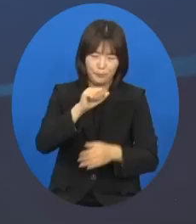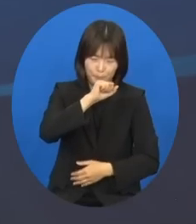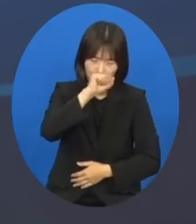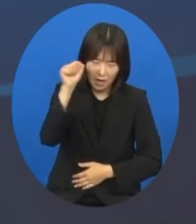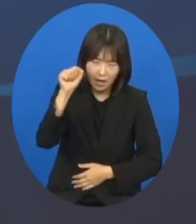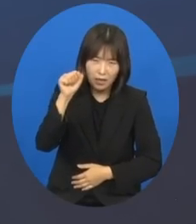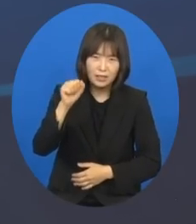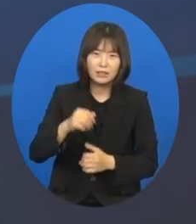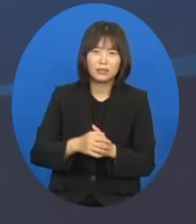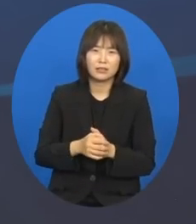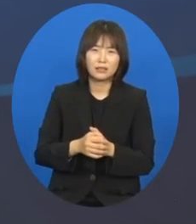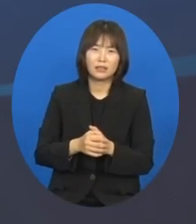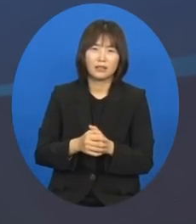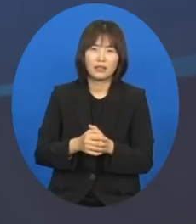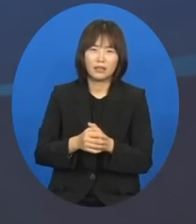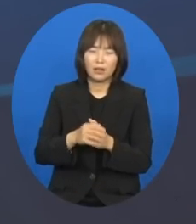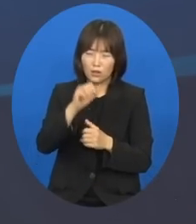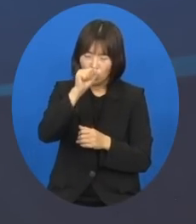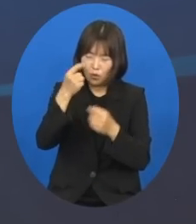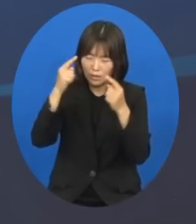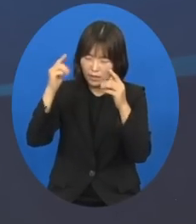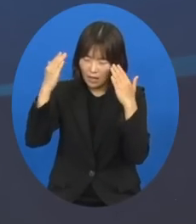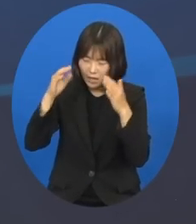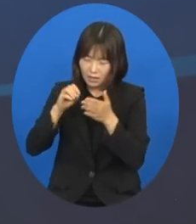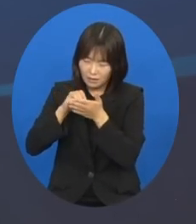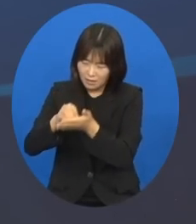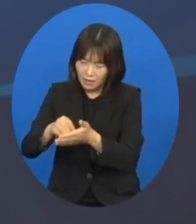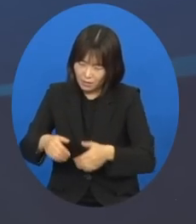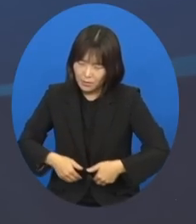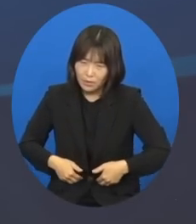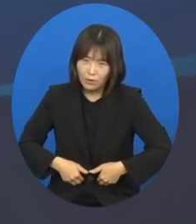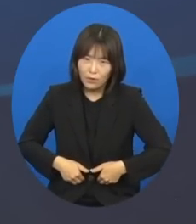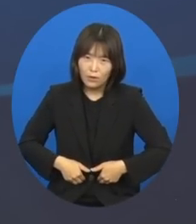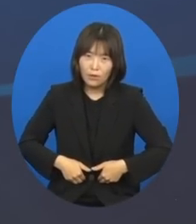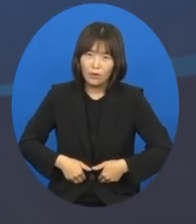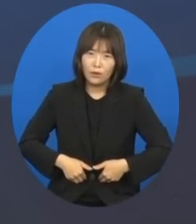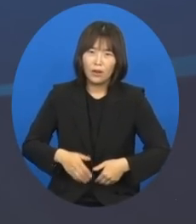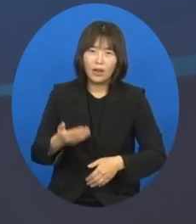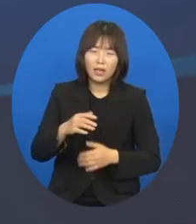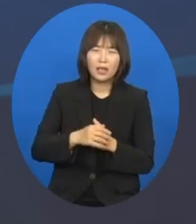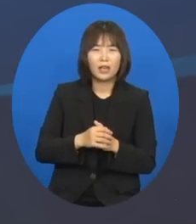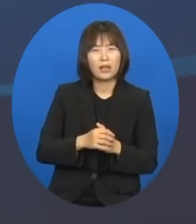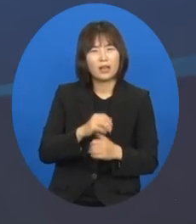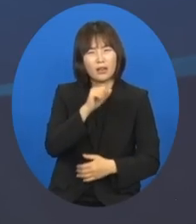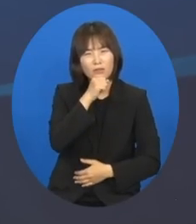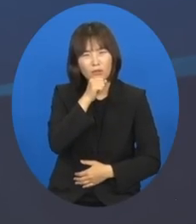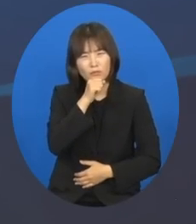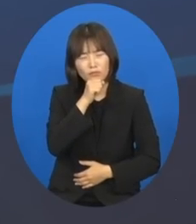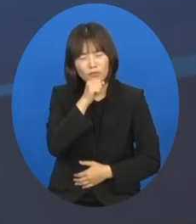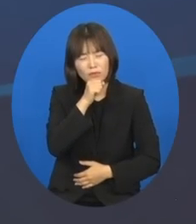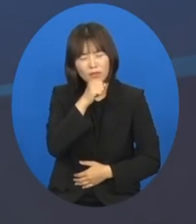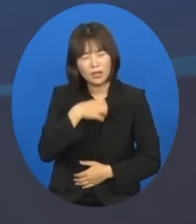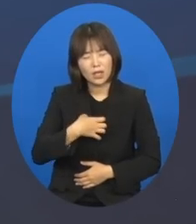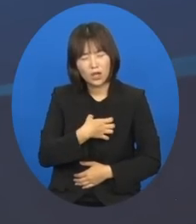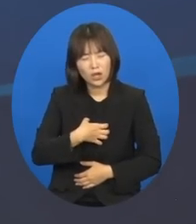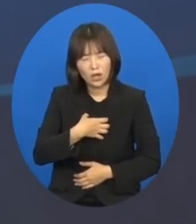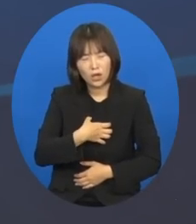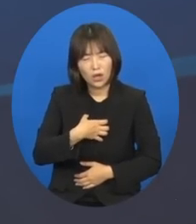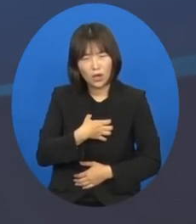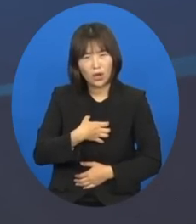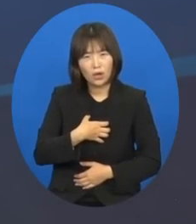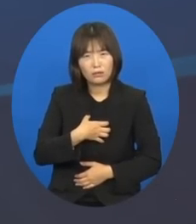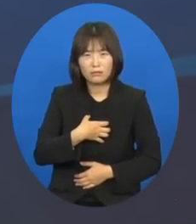들어가야 합니다 오늘 수능 발표 점수 났는데 혹시 점수 안 나온 자녀 때문에 속상해서 나오시면 아무 걱정하지 마세요